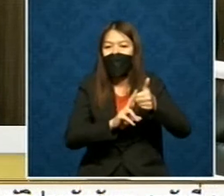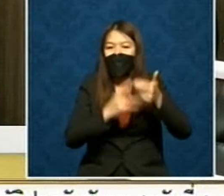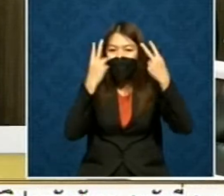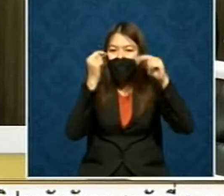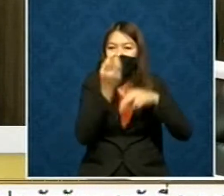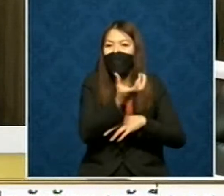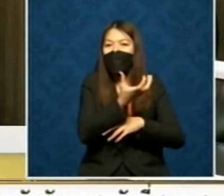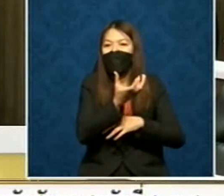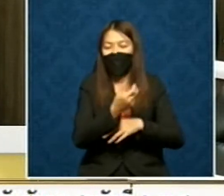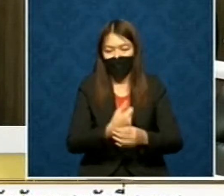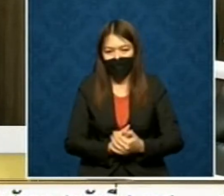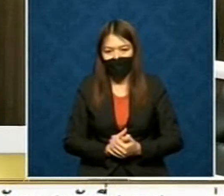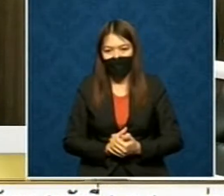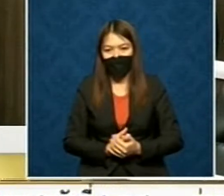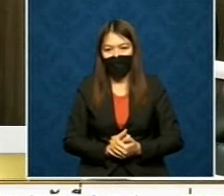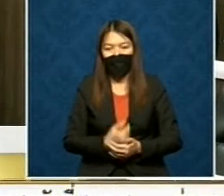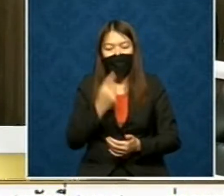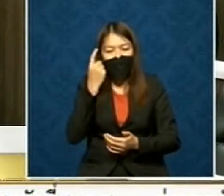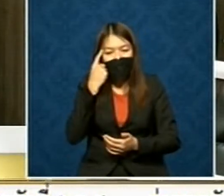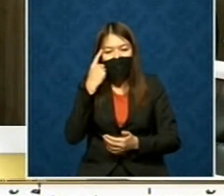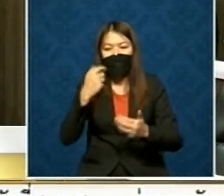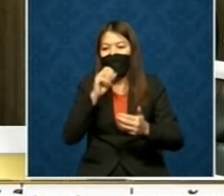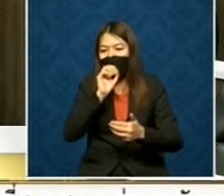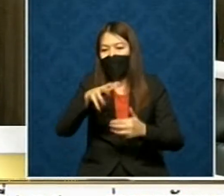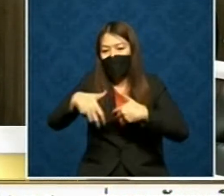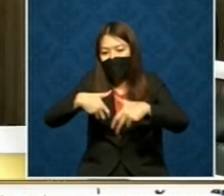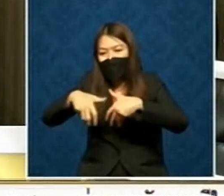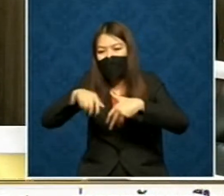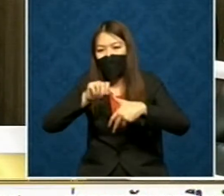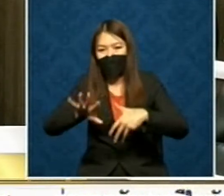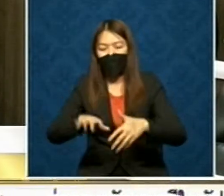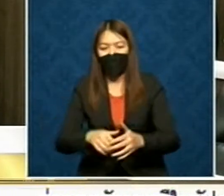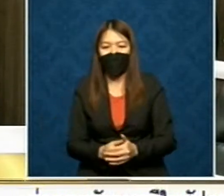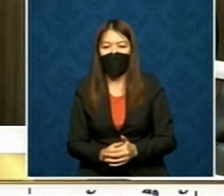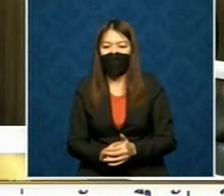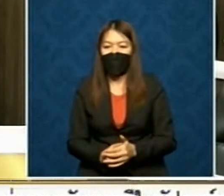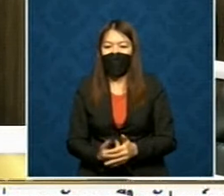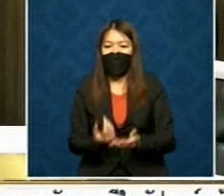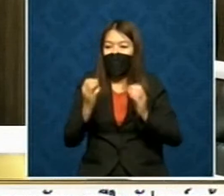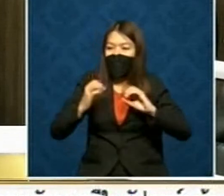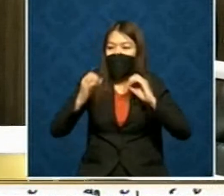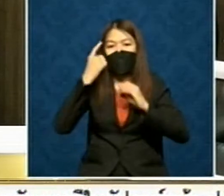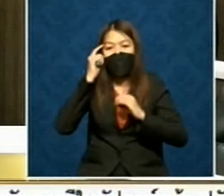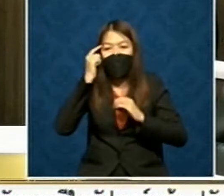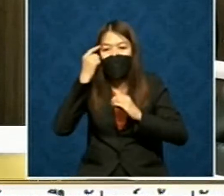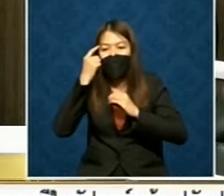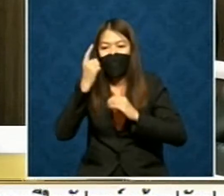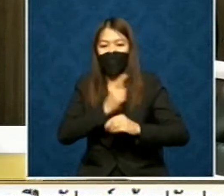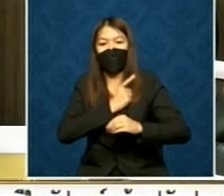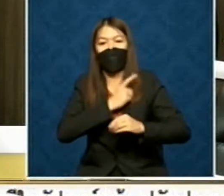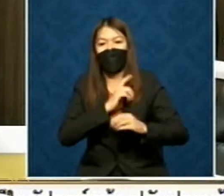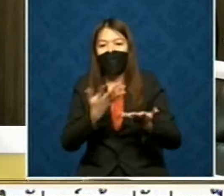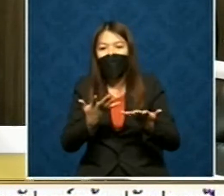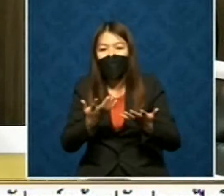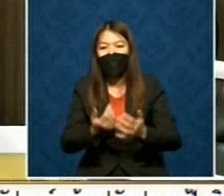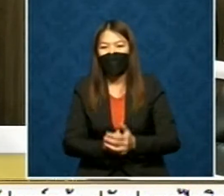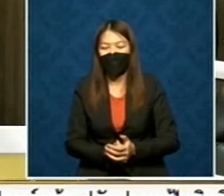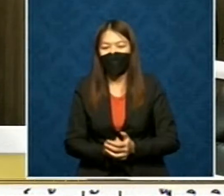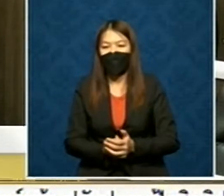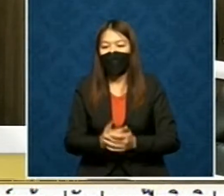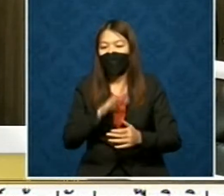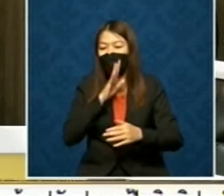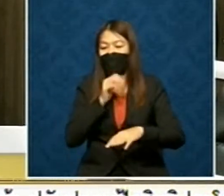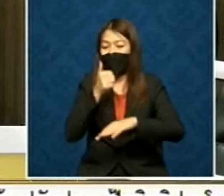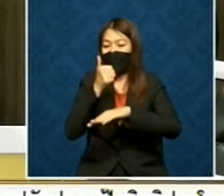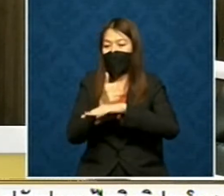กลายเป็ว่าจัดงานตบตาพน้ประชาชนนายกรัฐมันตีจะรผชอบตขนดรัมตีแบบนี้ยัไงถ้าปรบขนดรัมัตีไม่